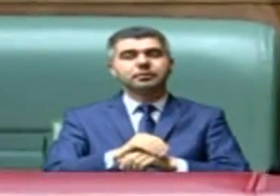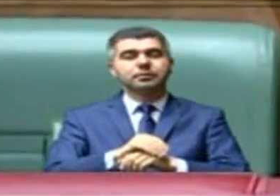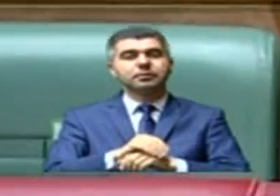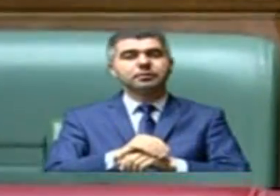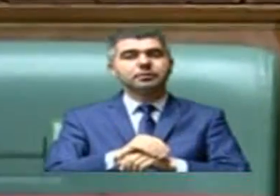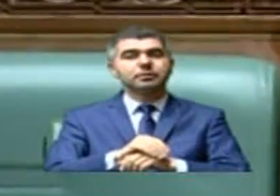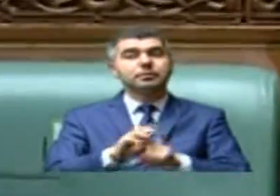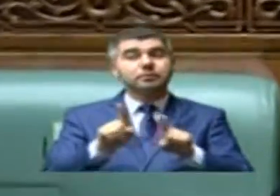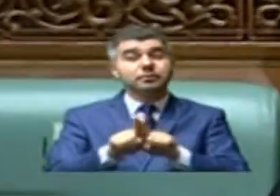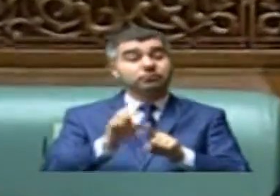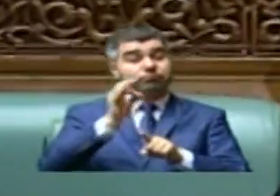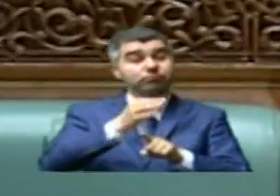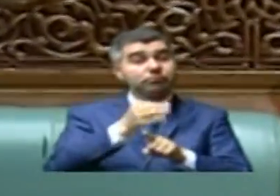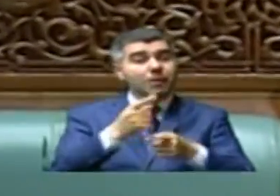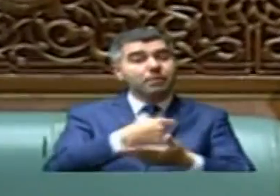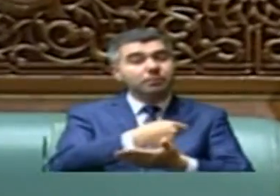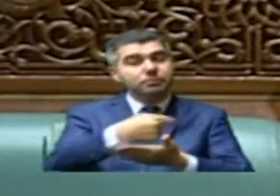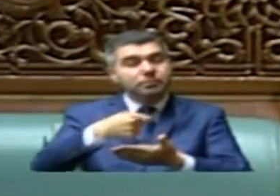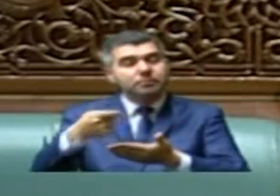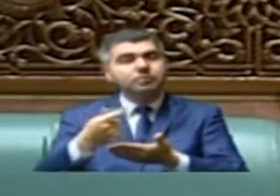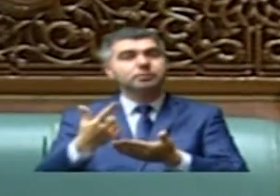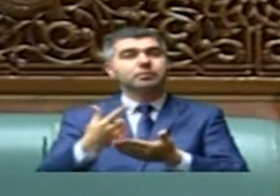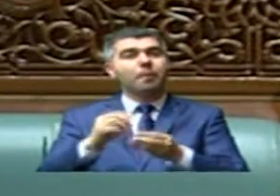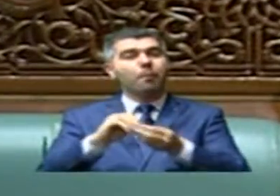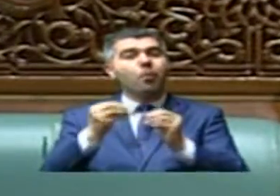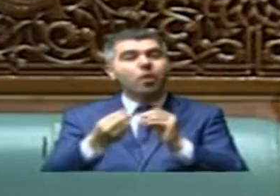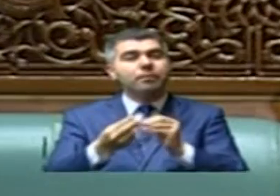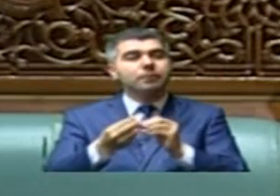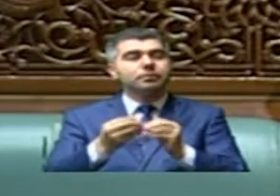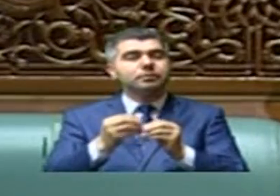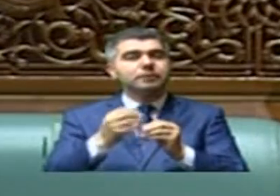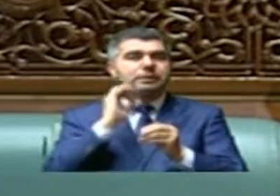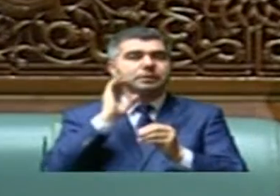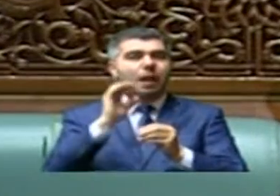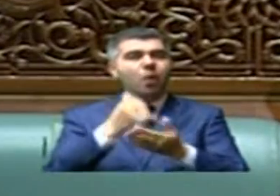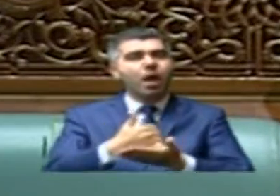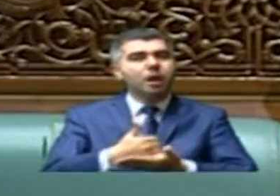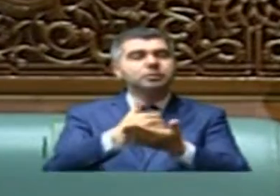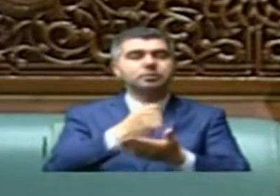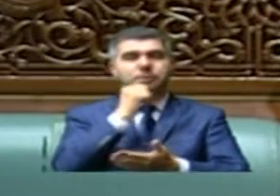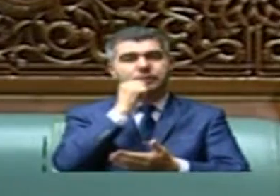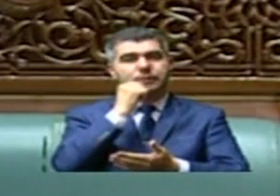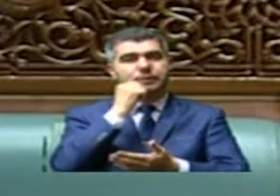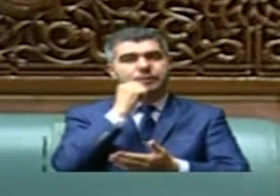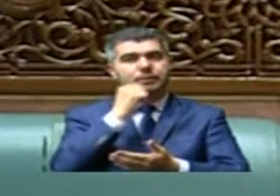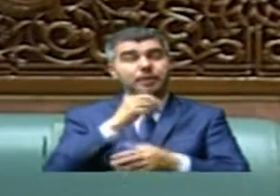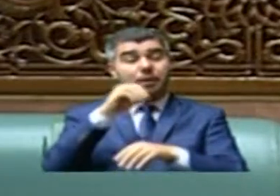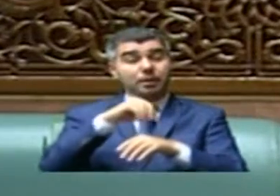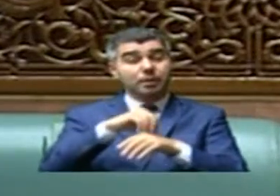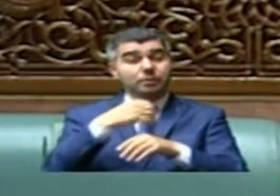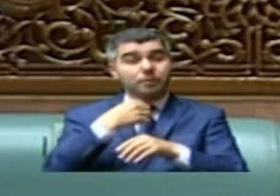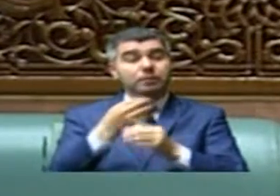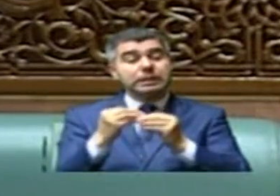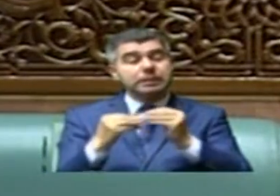التي توفر على المدينه للمساهمه في حل هذا المشكل، طالما ان المشكل عنده طابع اجتماعي. ثم كذلك اعتماد تحفيزات